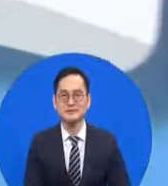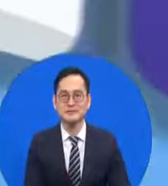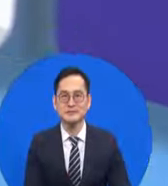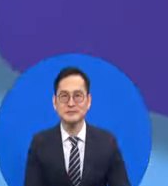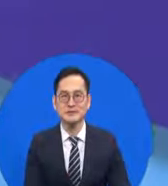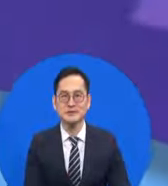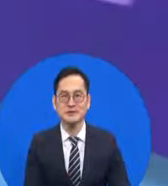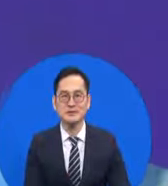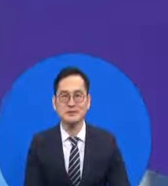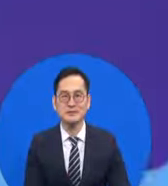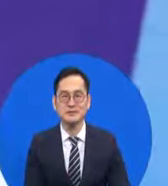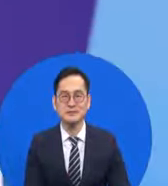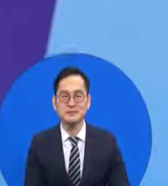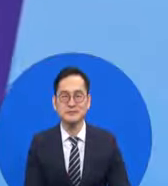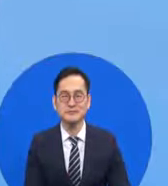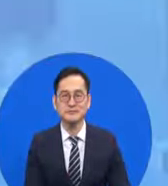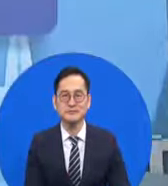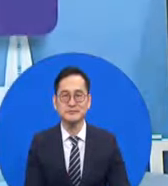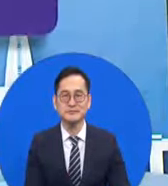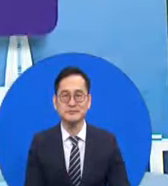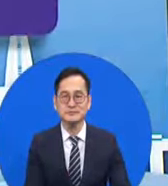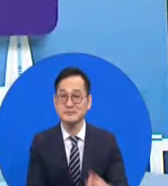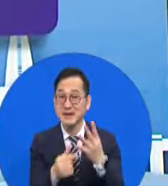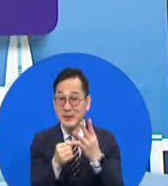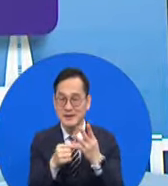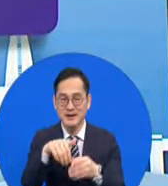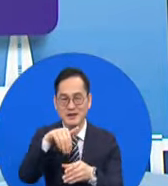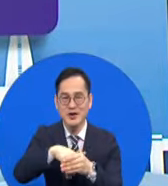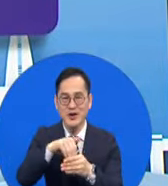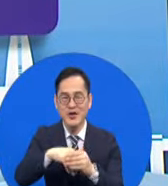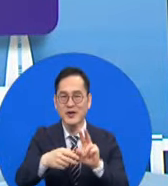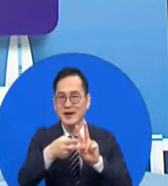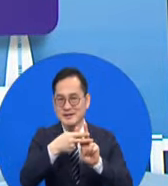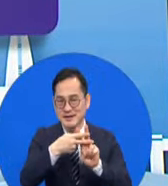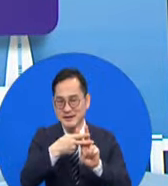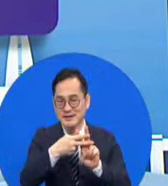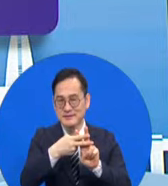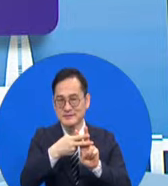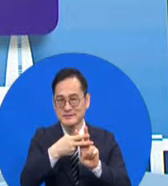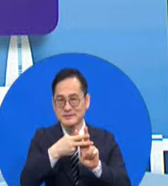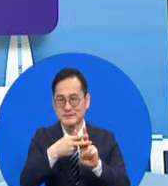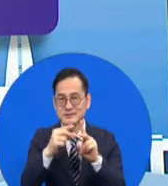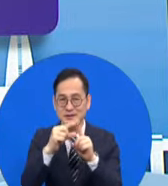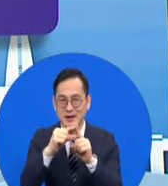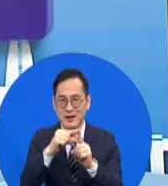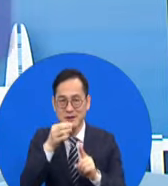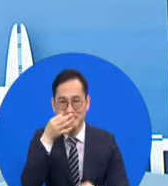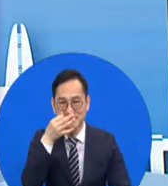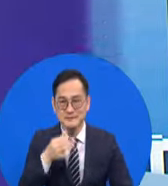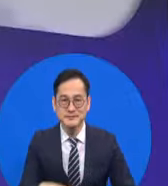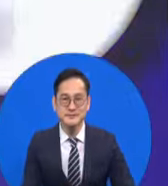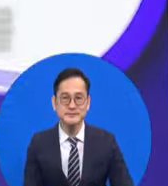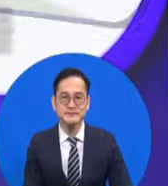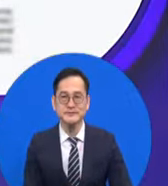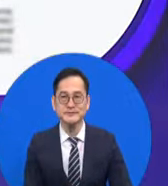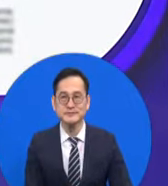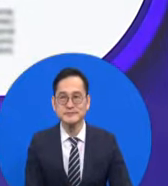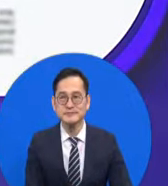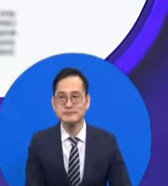살펴보겠습니다. 네 번째 키워드는 총선 해시태그, 오늘의 총선 해시태그를 공개하겠습니다.